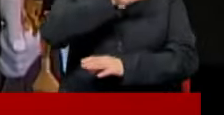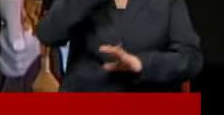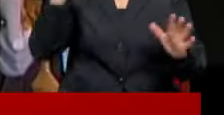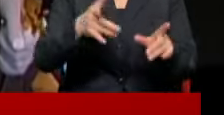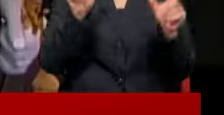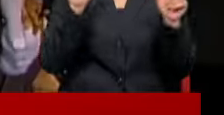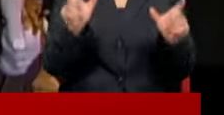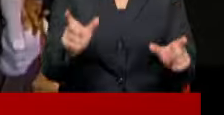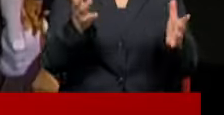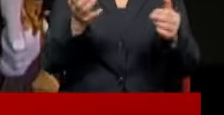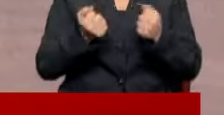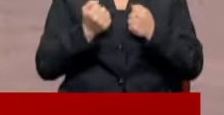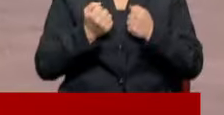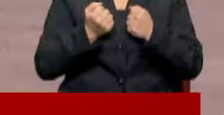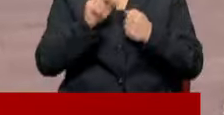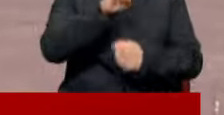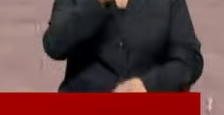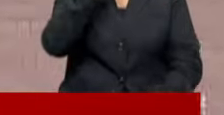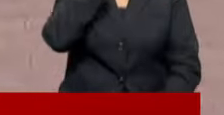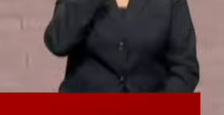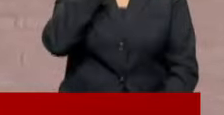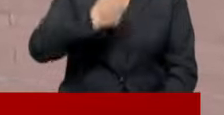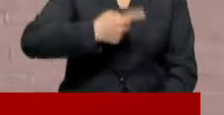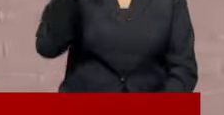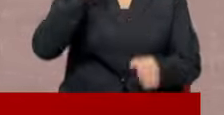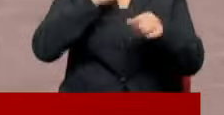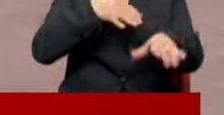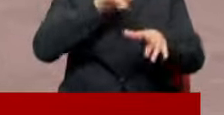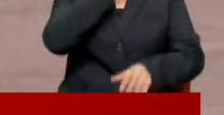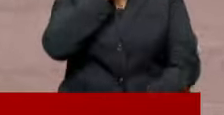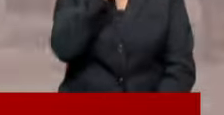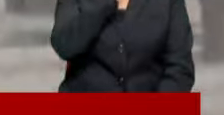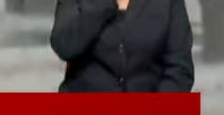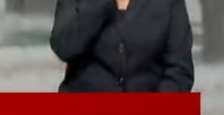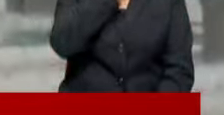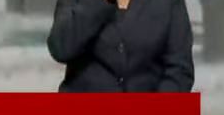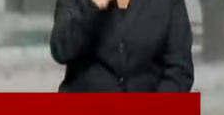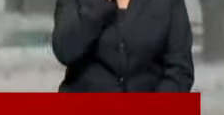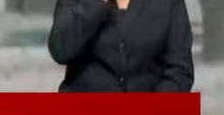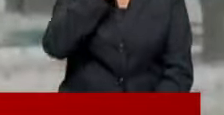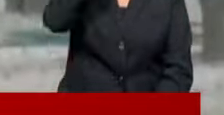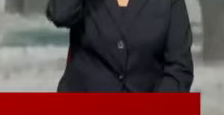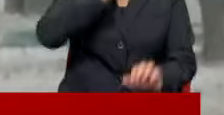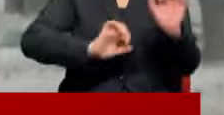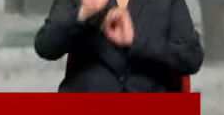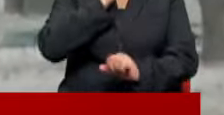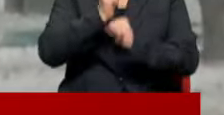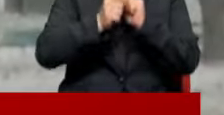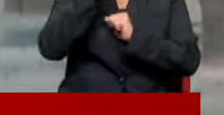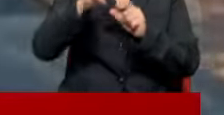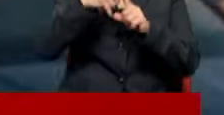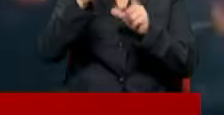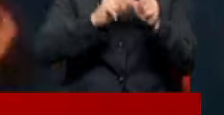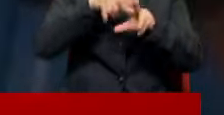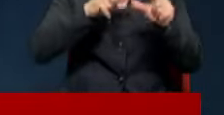türlü tedbiri alıyoruz. 29 Ekim Cumhuriyet Bayramı'nın 101. yıl dönümü, Türk savunma sanayinin gözbebeği TUSAŞ'a